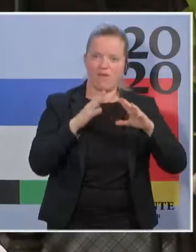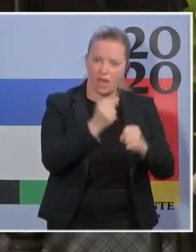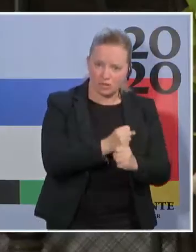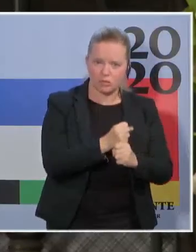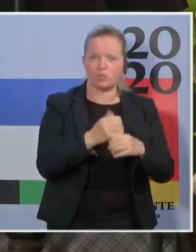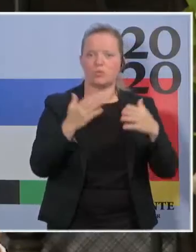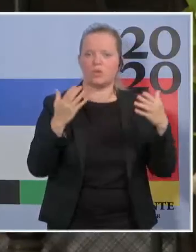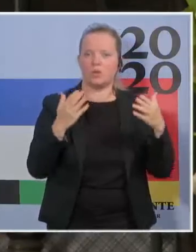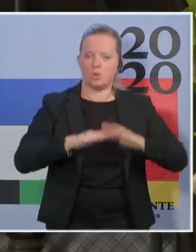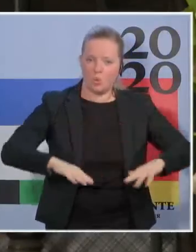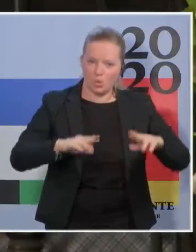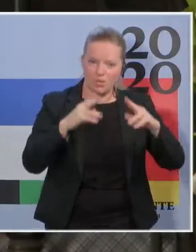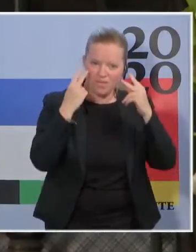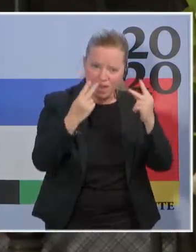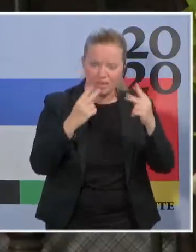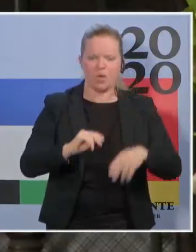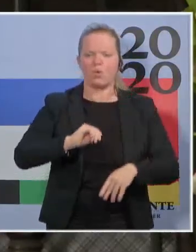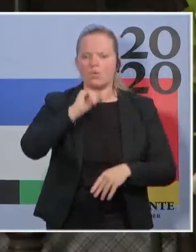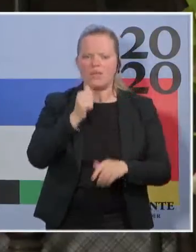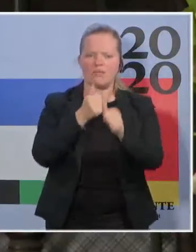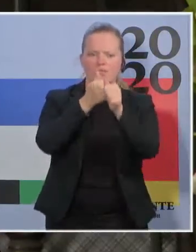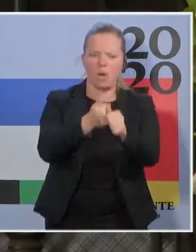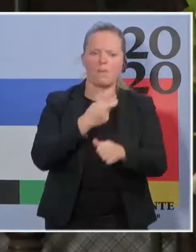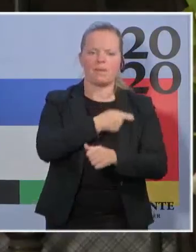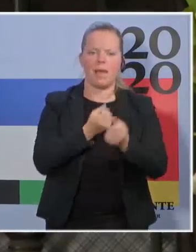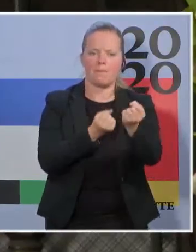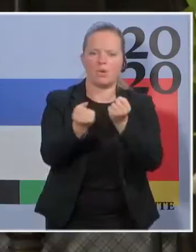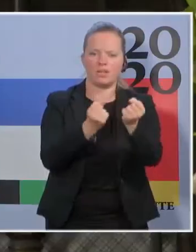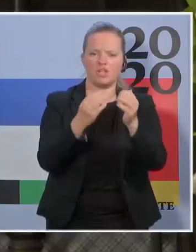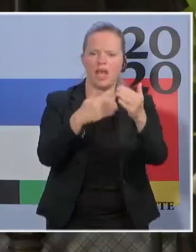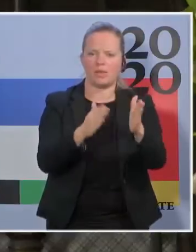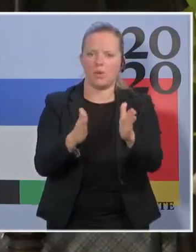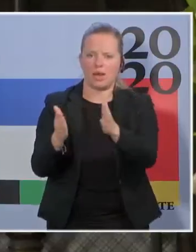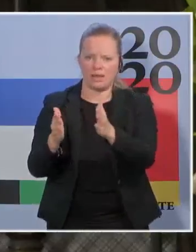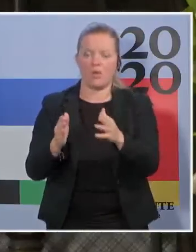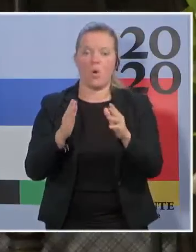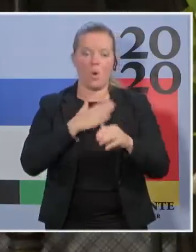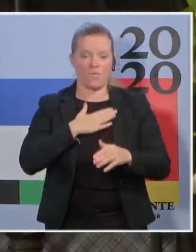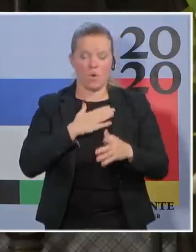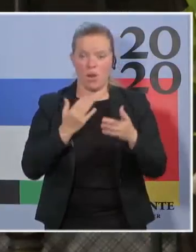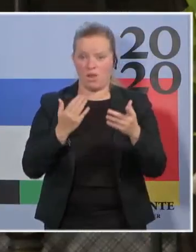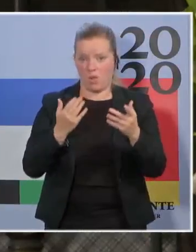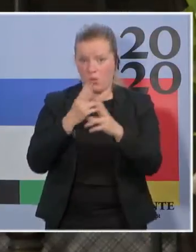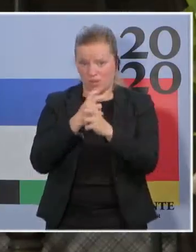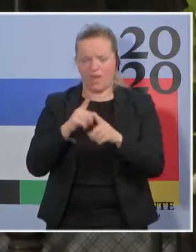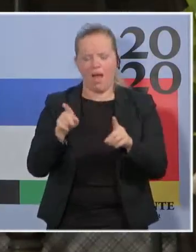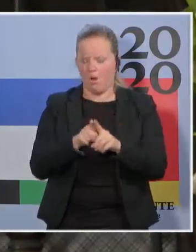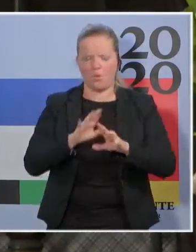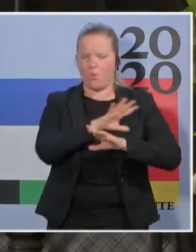und nicht anhand parteipolitischer Kategorien. Auch wenn in Österreich die Politik, wie überall bei Verfassungsgerichten, bei der Besetzung